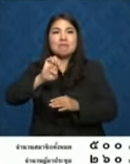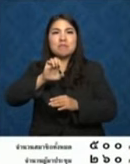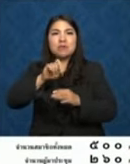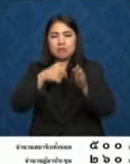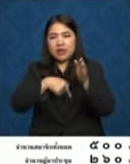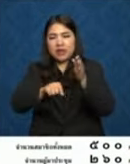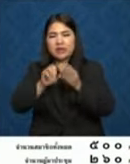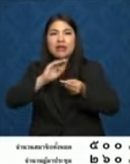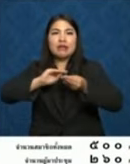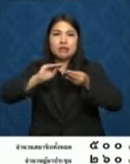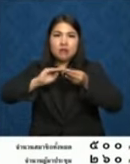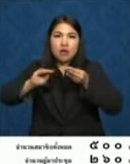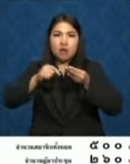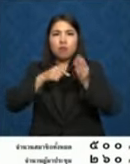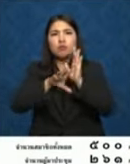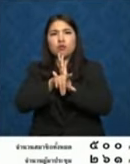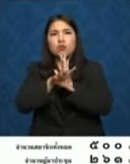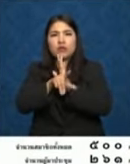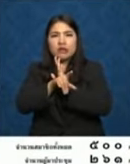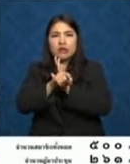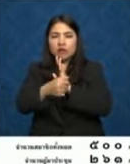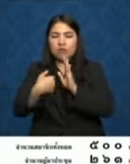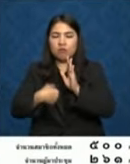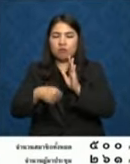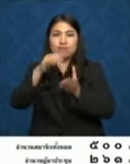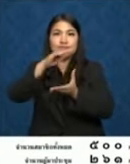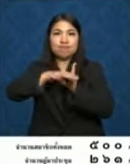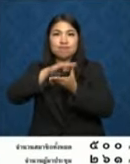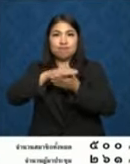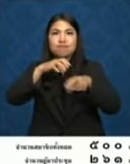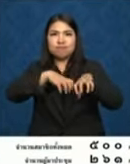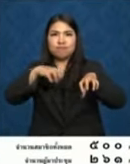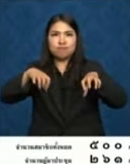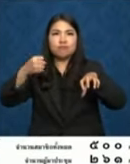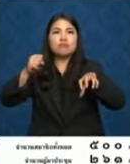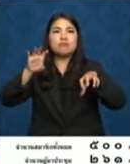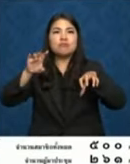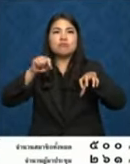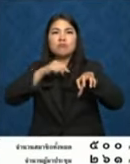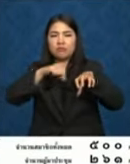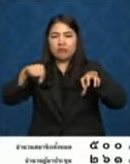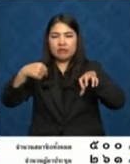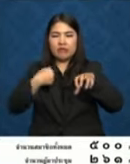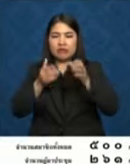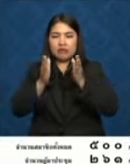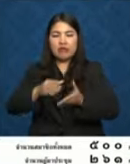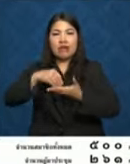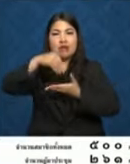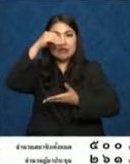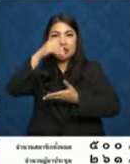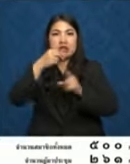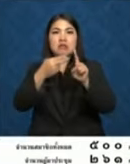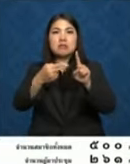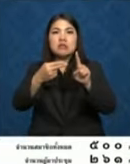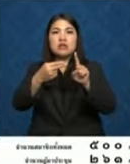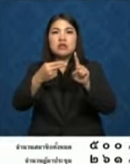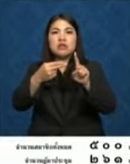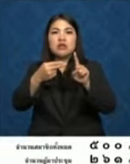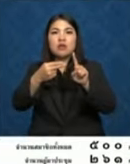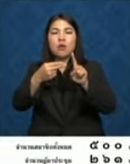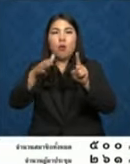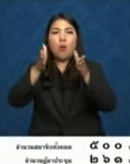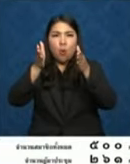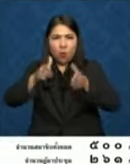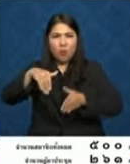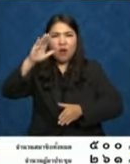ไปชลบุรีมีโรงเรียนทั้งหมด4โรงในเขตอำเภอเมืองพนัสนิคมมีนักเรียนประมาณ10,000เศษปัญหารถติดตั้งเช้